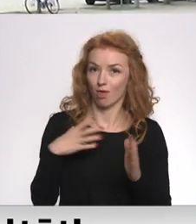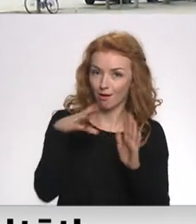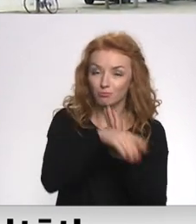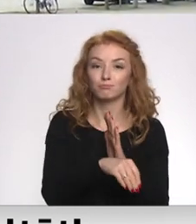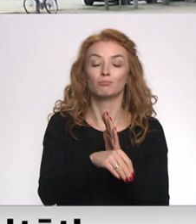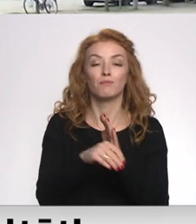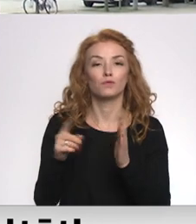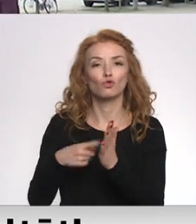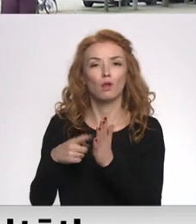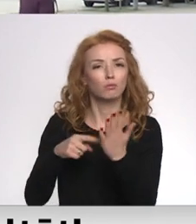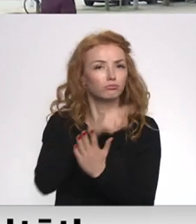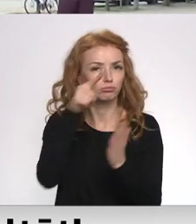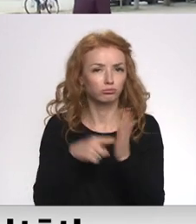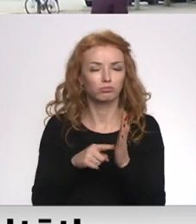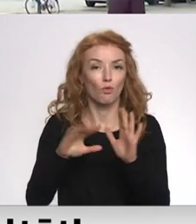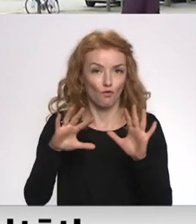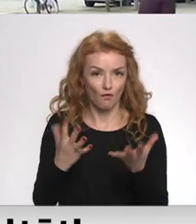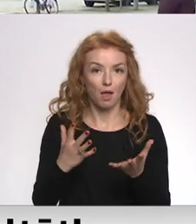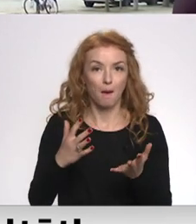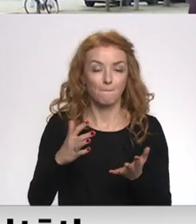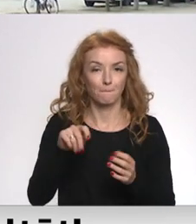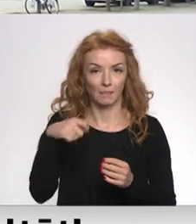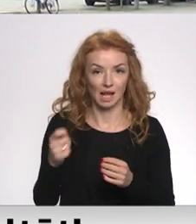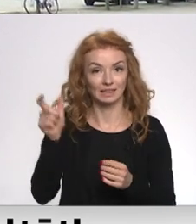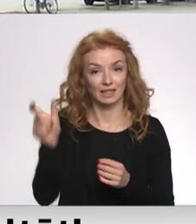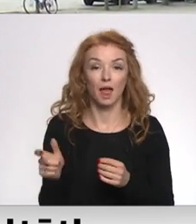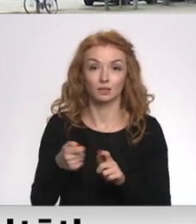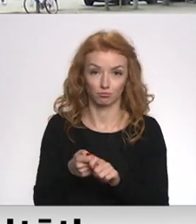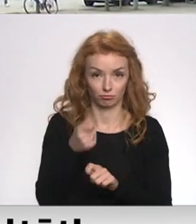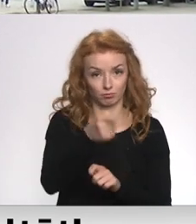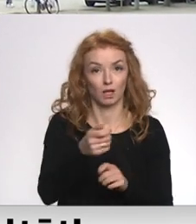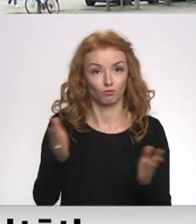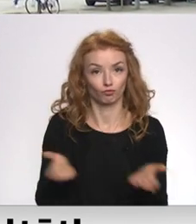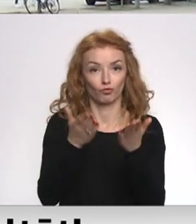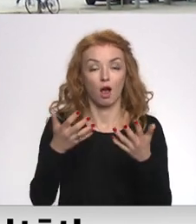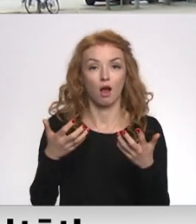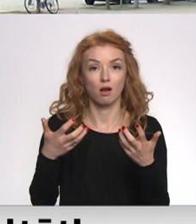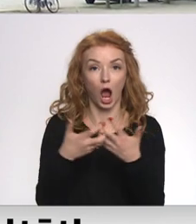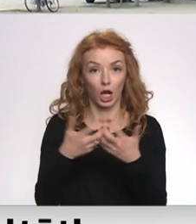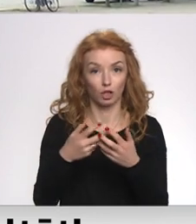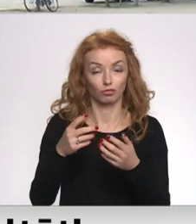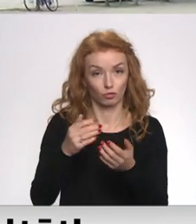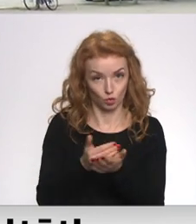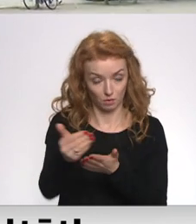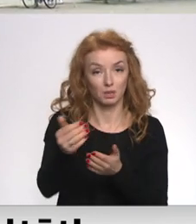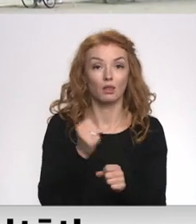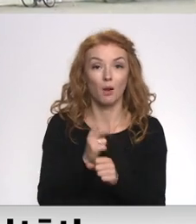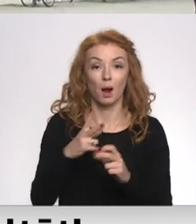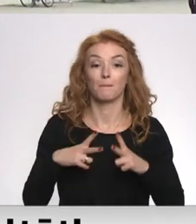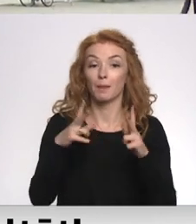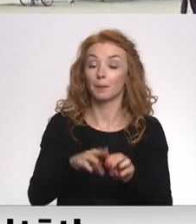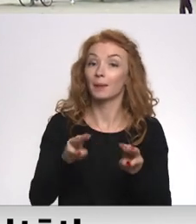šķiet, visticamāk, prezidents virzīs Kariņu par jaunās valdības sastādītāju, vajadzētu viņam turpināt darbu kā